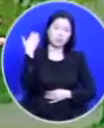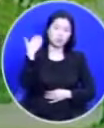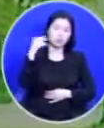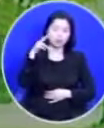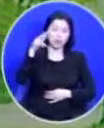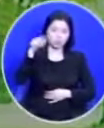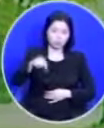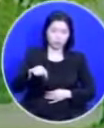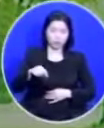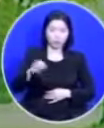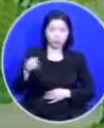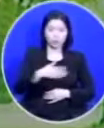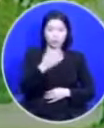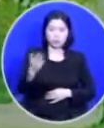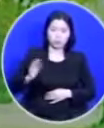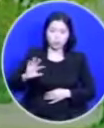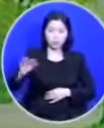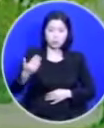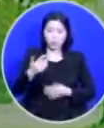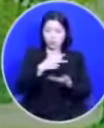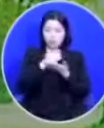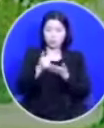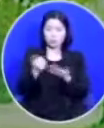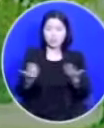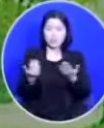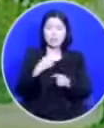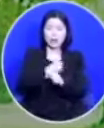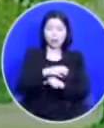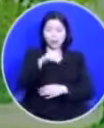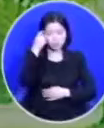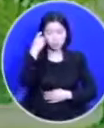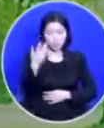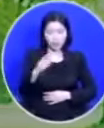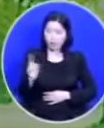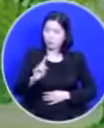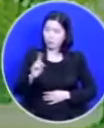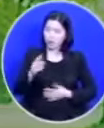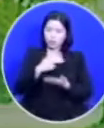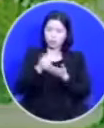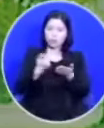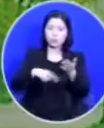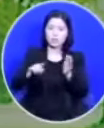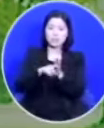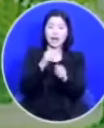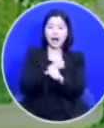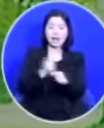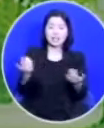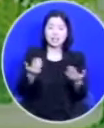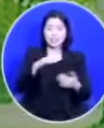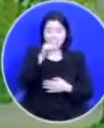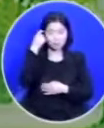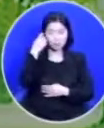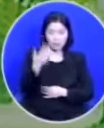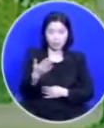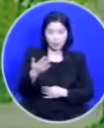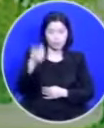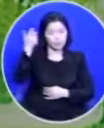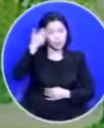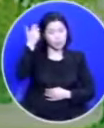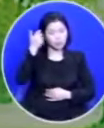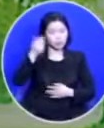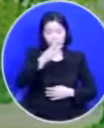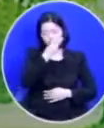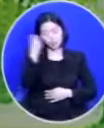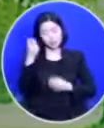주님의 일을 하고 계십니까 뭔가 주를 위해서 하시는 일이 있느냐 말입니다 영적으로 잠이 든